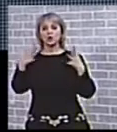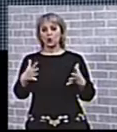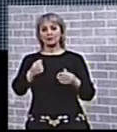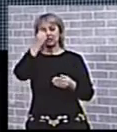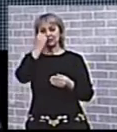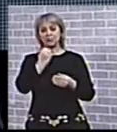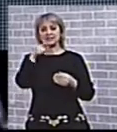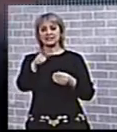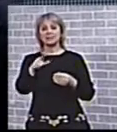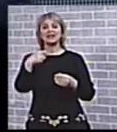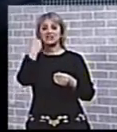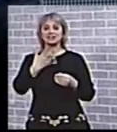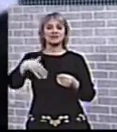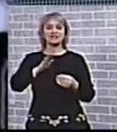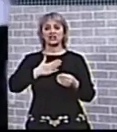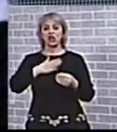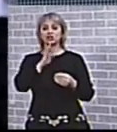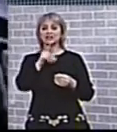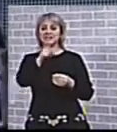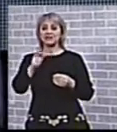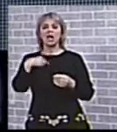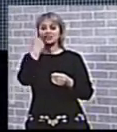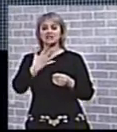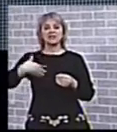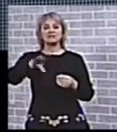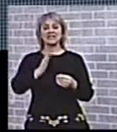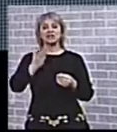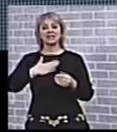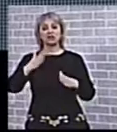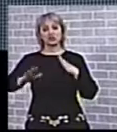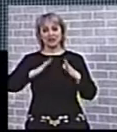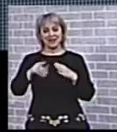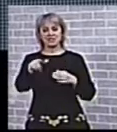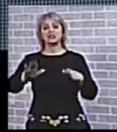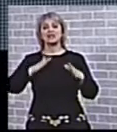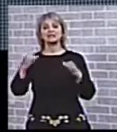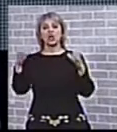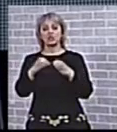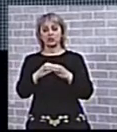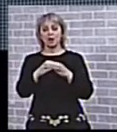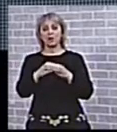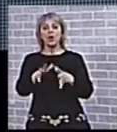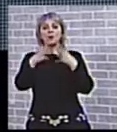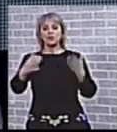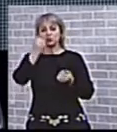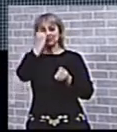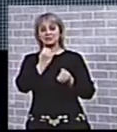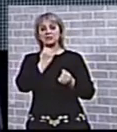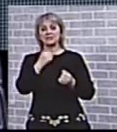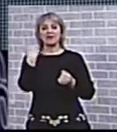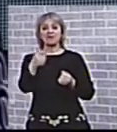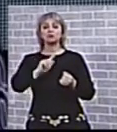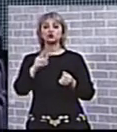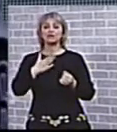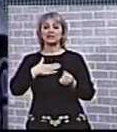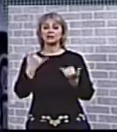огромнейшее спасибо от лица всех наших девочек, от лица всех наших тренеров и тренерского штаба. Большое спасибо вам, что